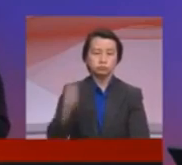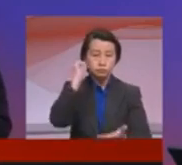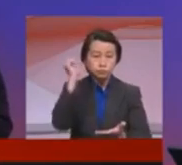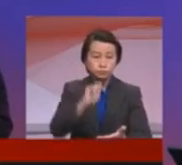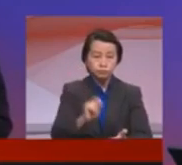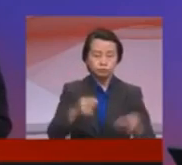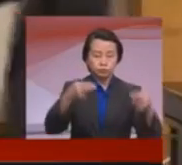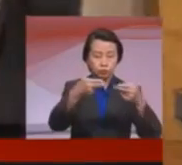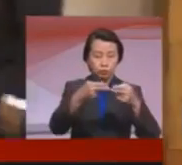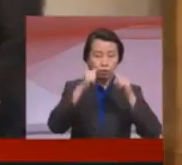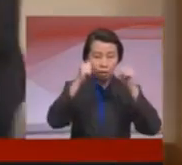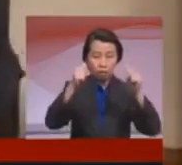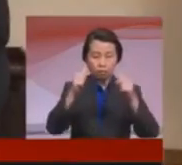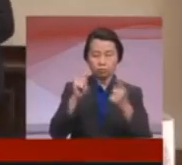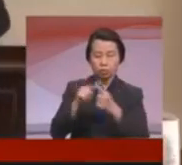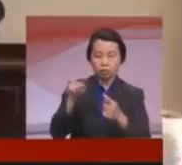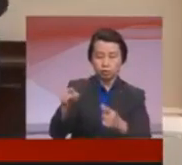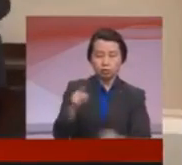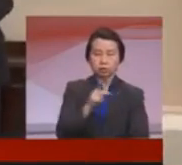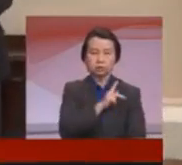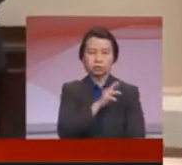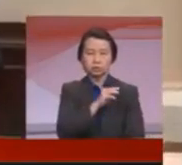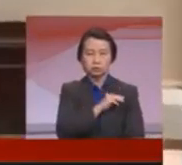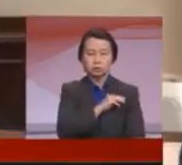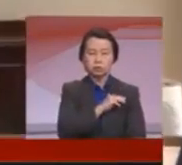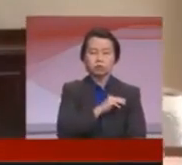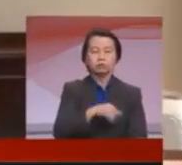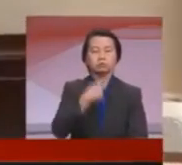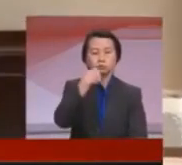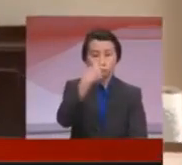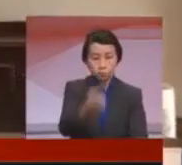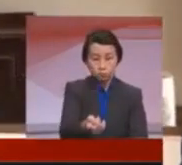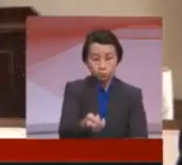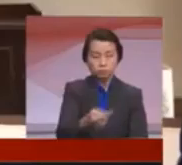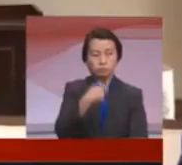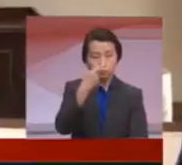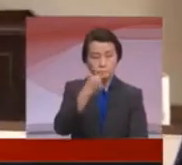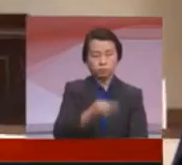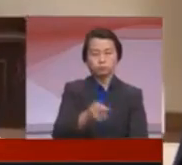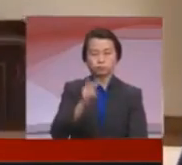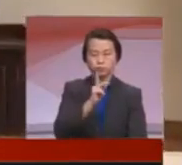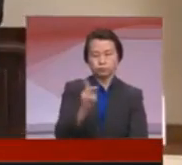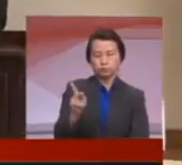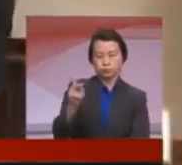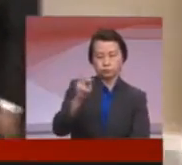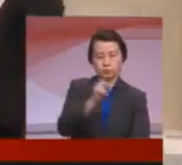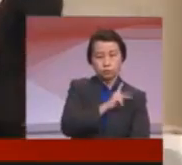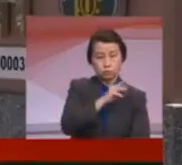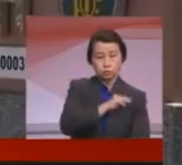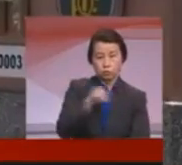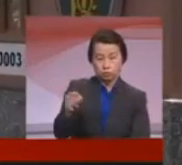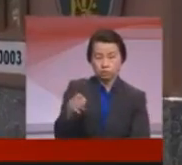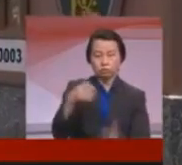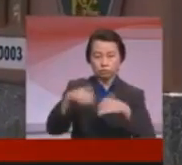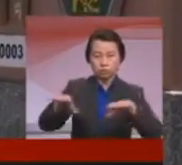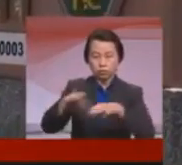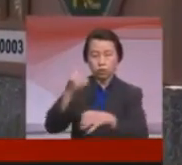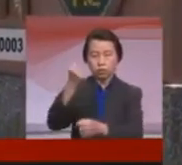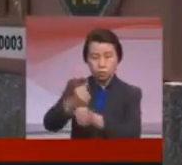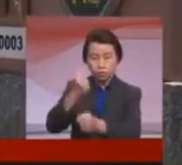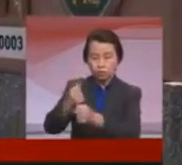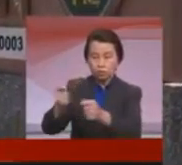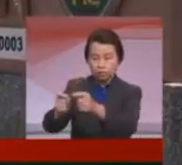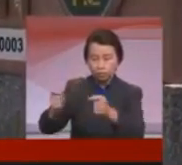Perhubungan Awam kepada Ketua Menteri Effendi Muhammad Sunoh dalam satu kenyataan berkata, Datuk Haji Jin masih menjalankan tugasnya di